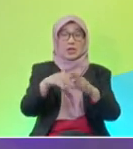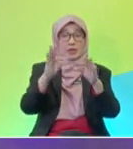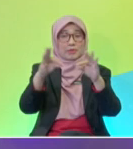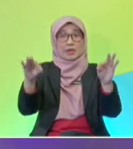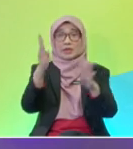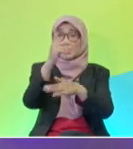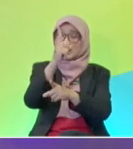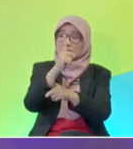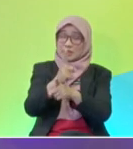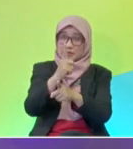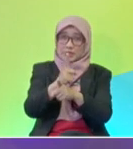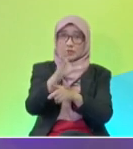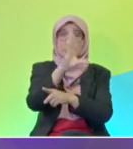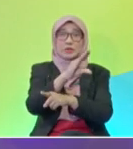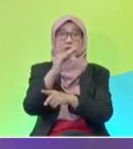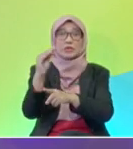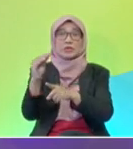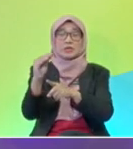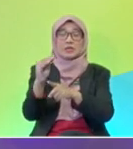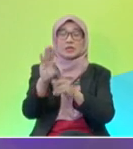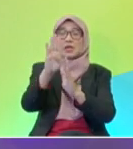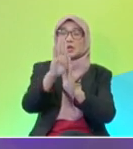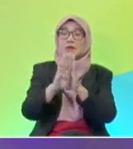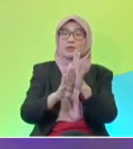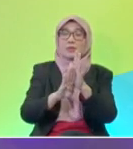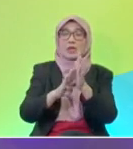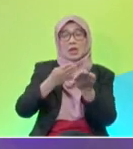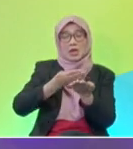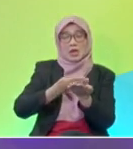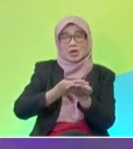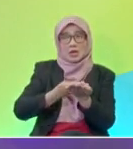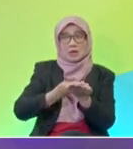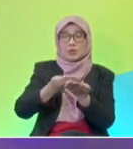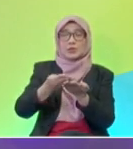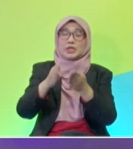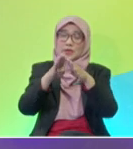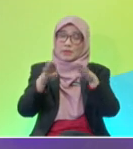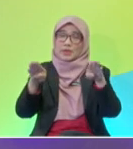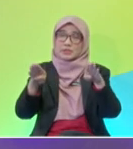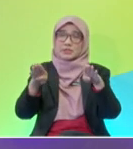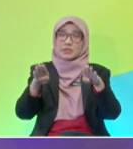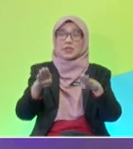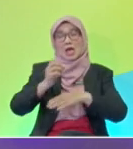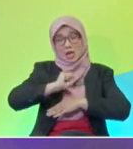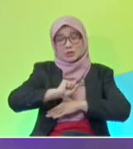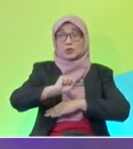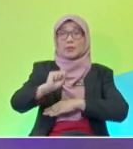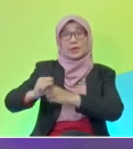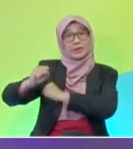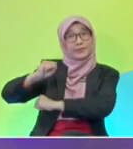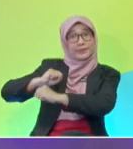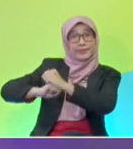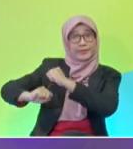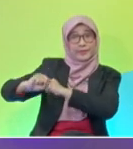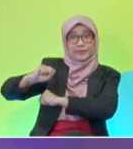betul dan juga berbudi bahasa jadi respons yang sepatutnya er